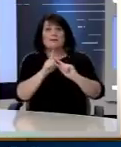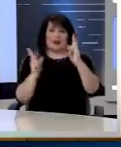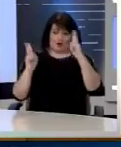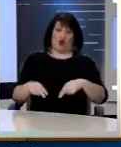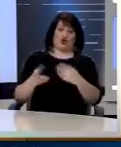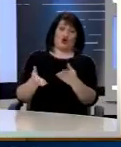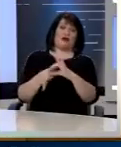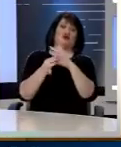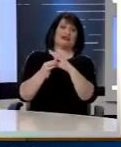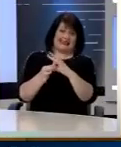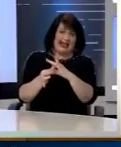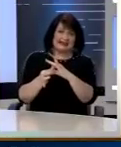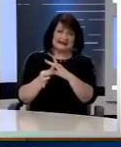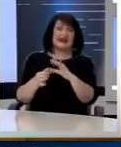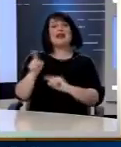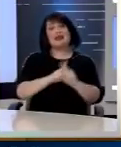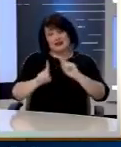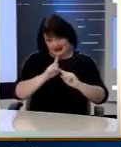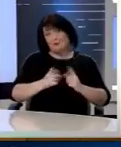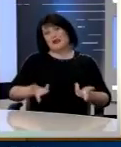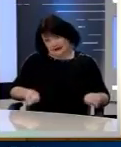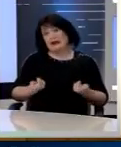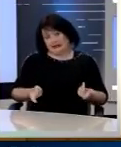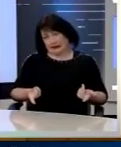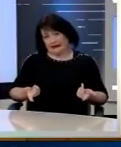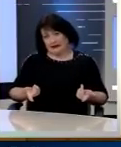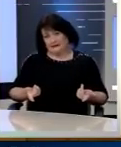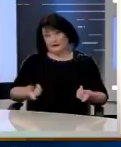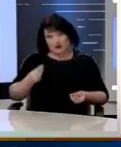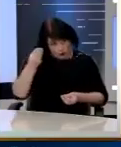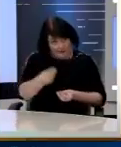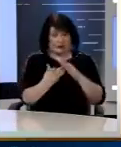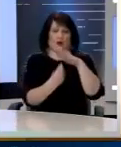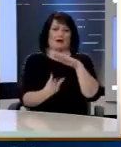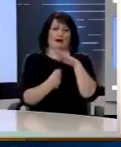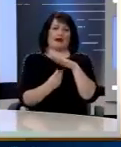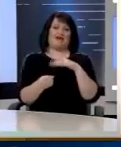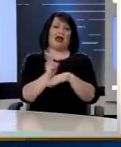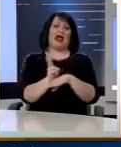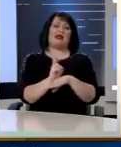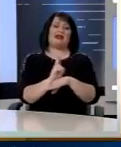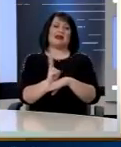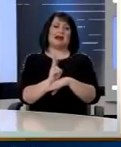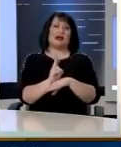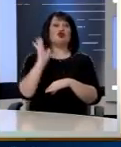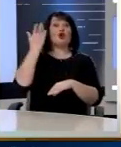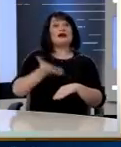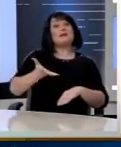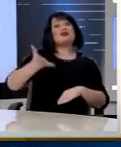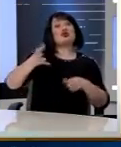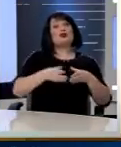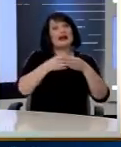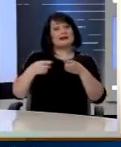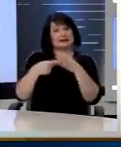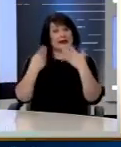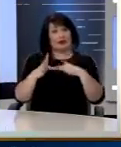με τον Παπαδόπουλο και ποιοι πήραν μέτρα για τον Παπαδόπουλο. Καταθέτω αντίγραφα της αποστολής του Κωνσταντίνου Μητσοτάκη του